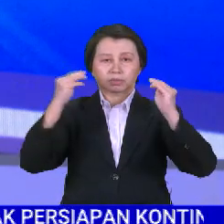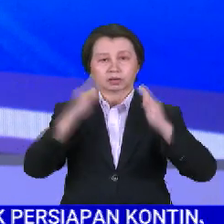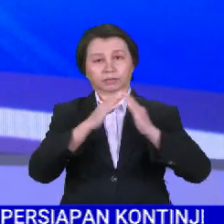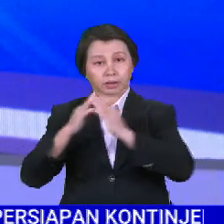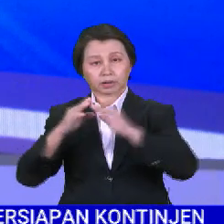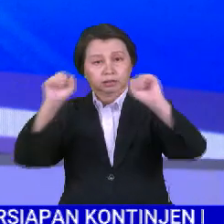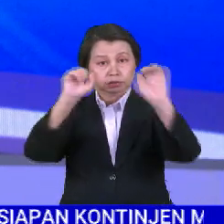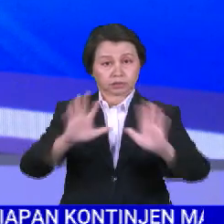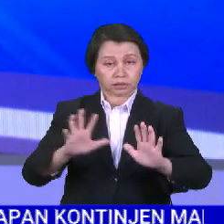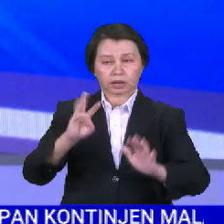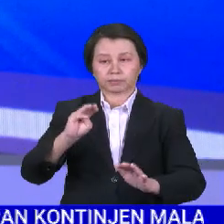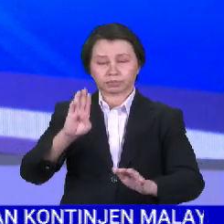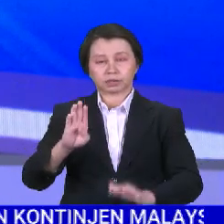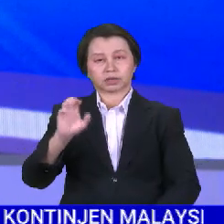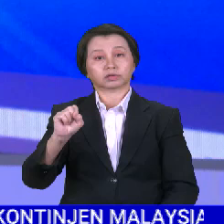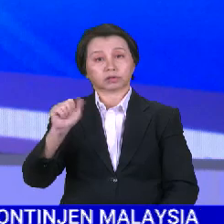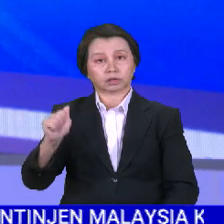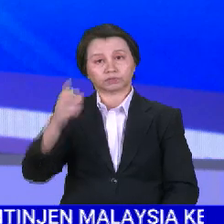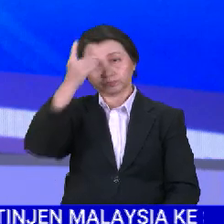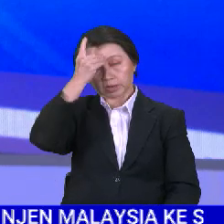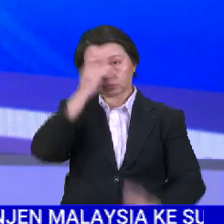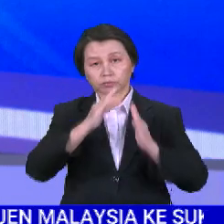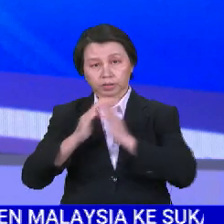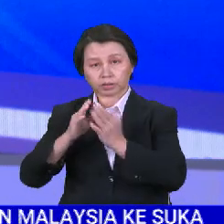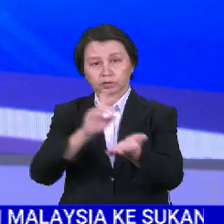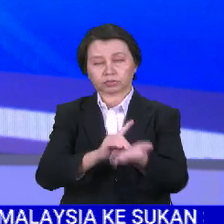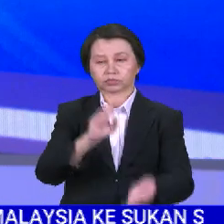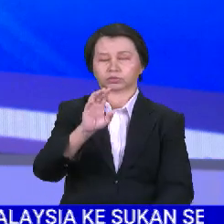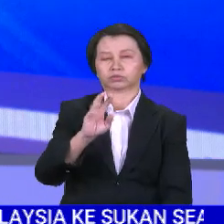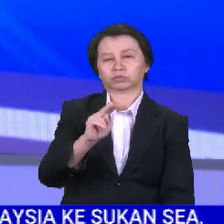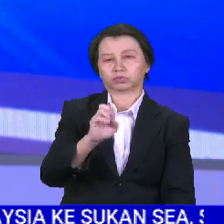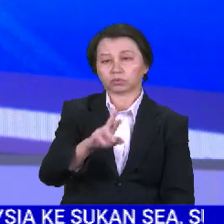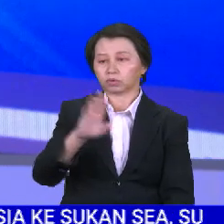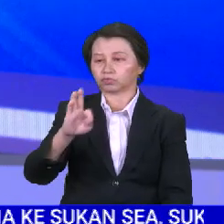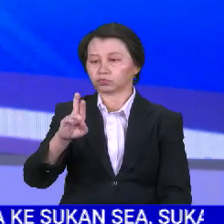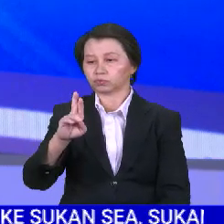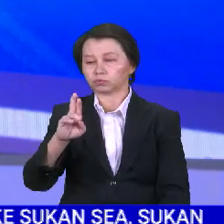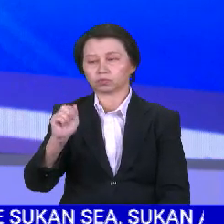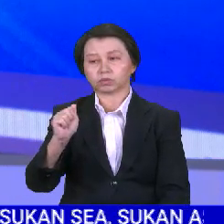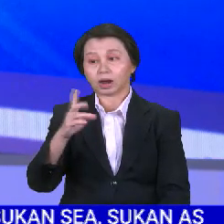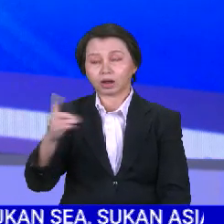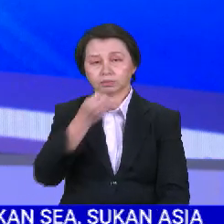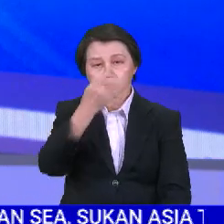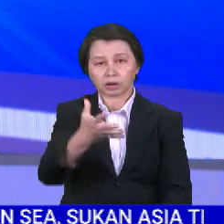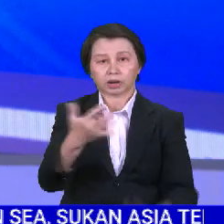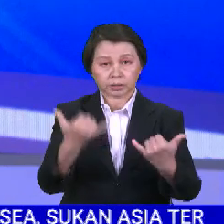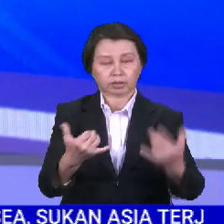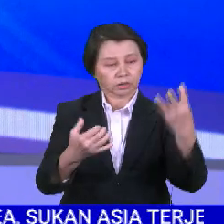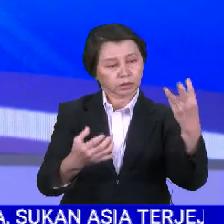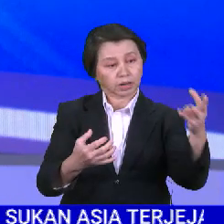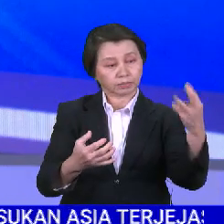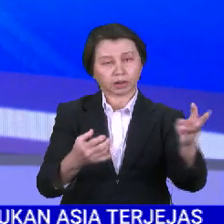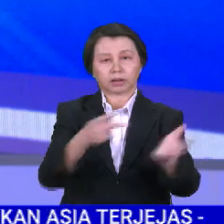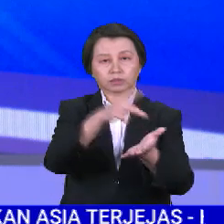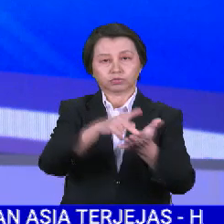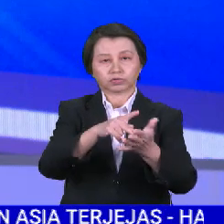Raya Shah Alam mbsa Datuk Bandar Dr Nor Fuad Abdul Hamid memaklumkan setakat ini 16 pusat kitar